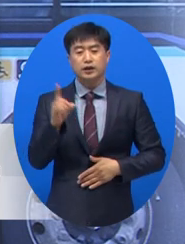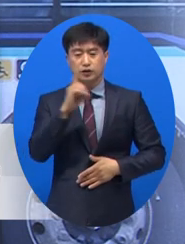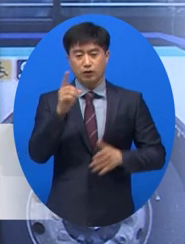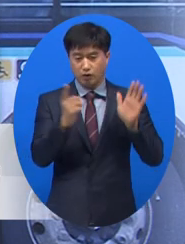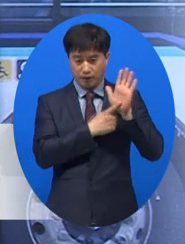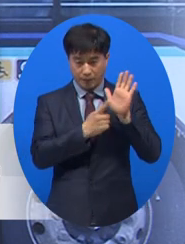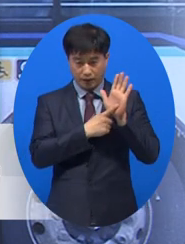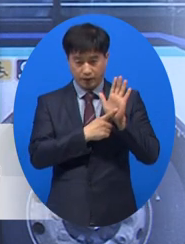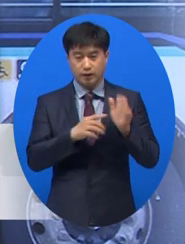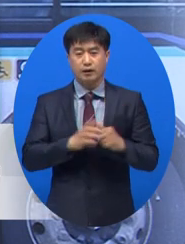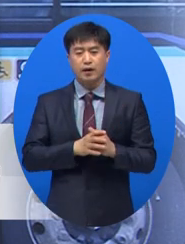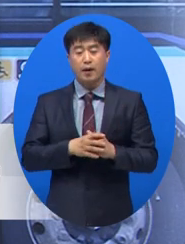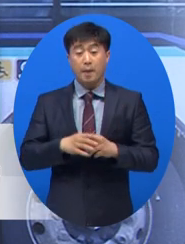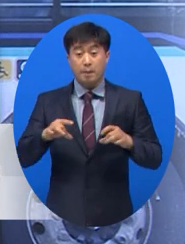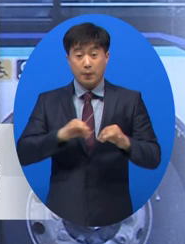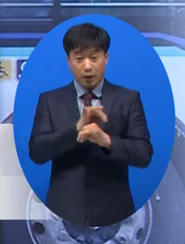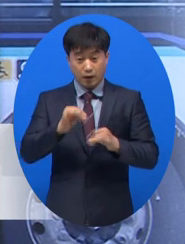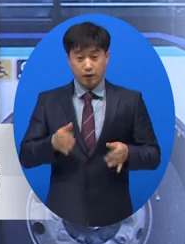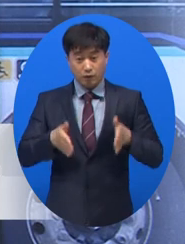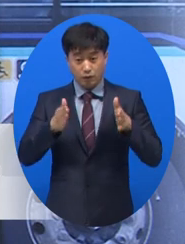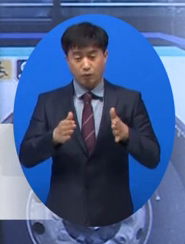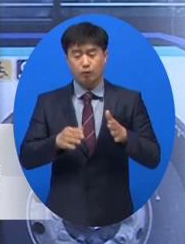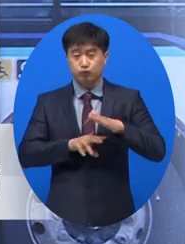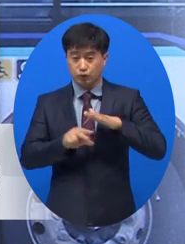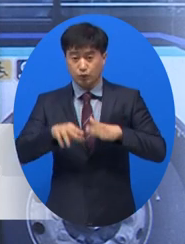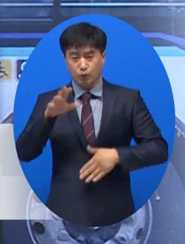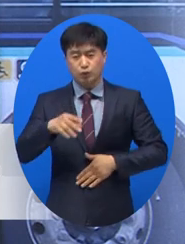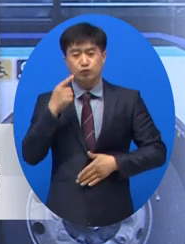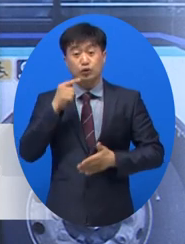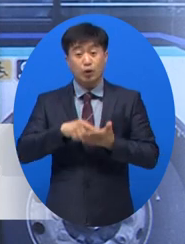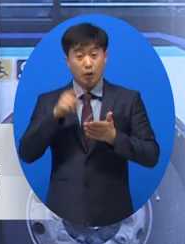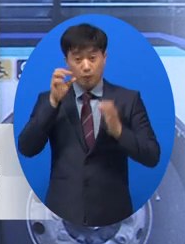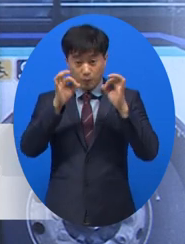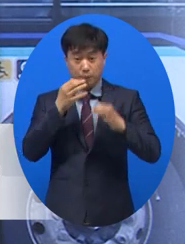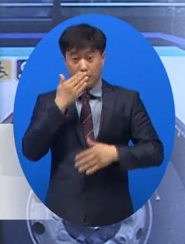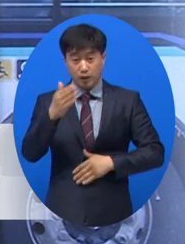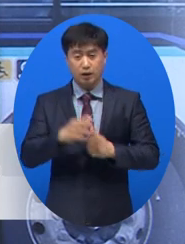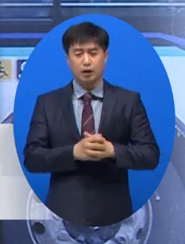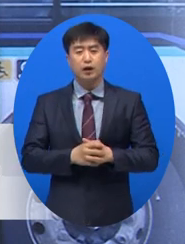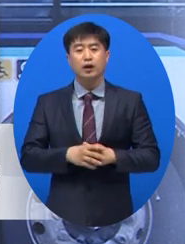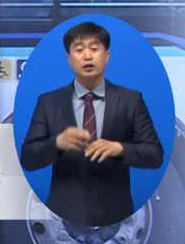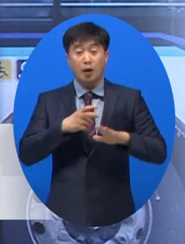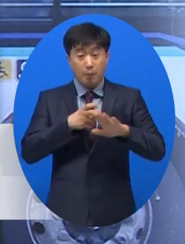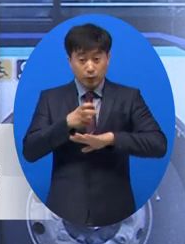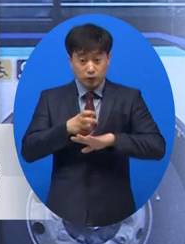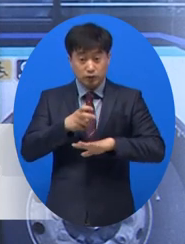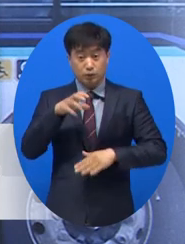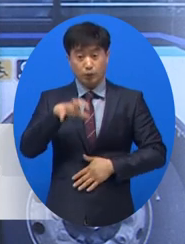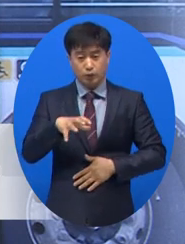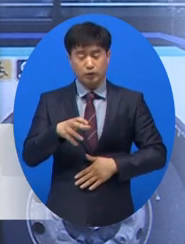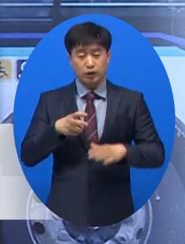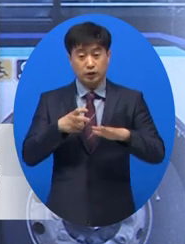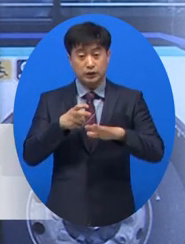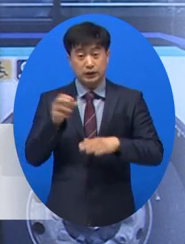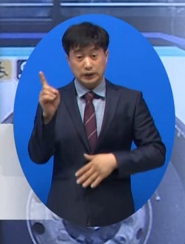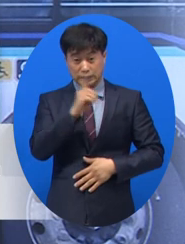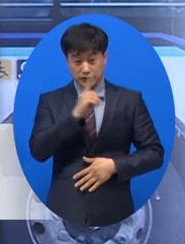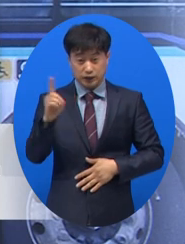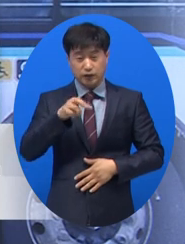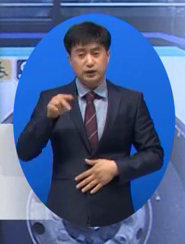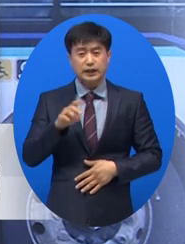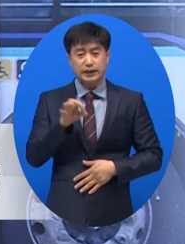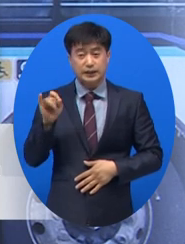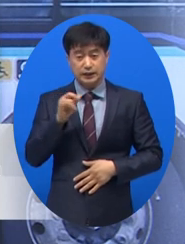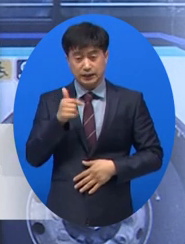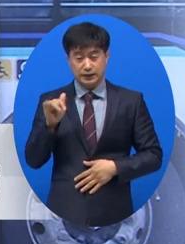백화점이나 지하철에서 한 번쯤 보셨을 겁니다 이젠 버스 유리창에 도 디지털 사이니지 광고 가 가능해졌습니다 현행 규제